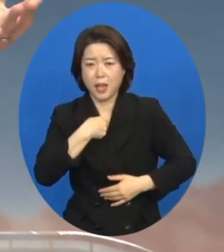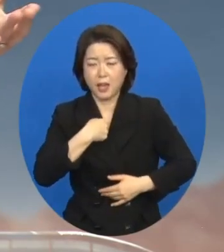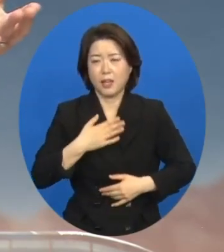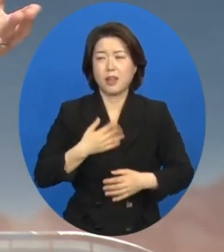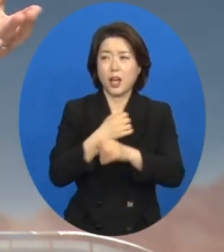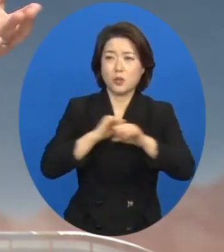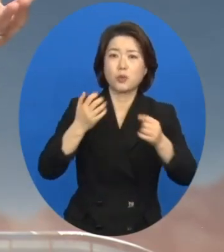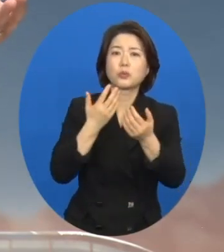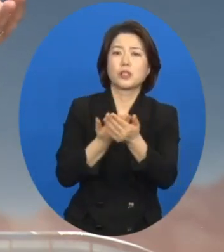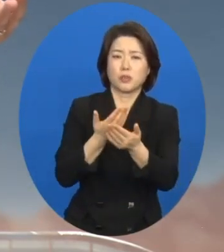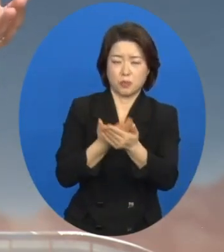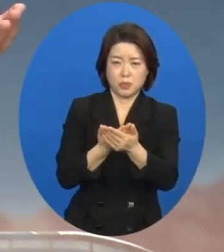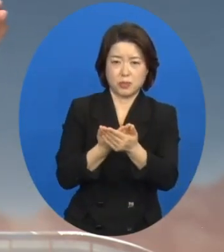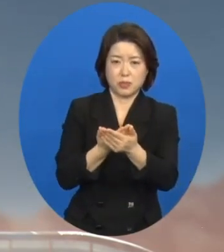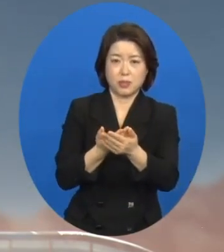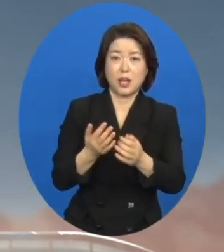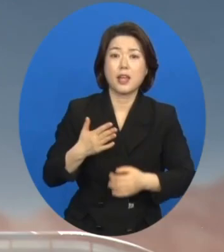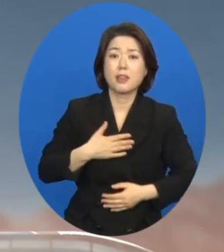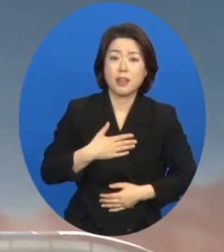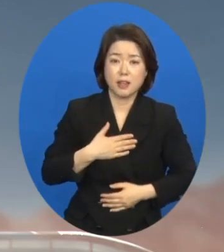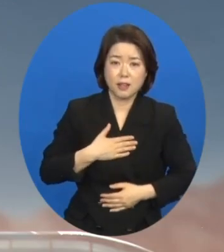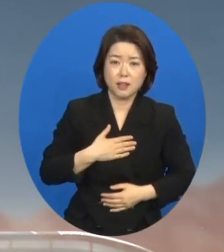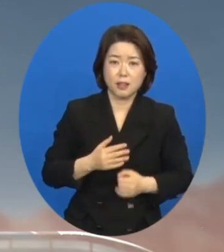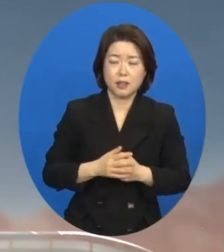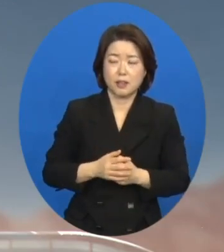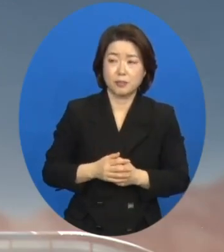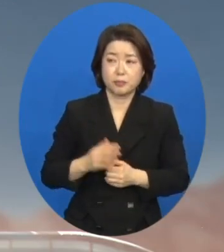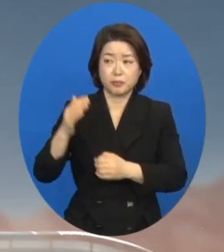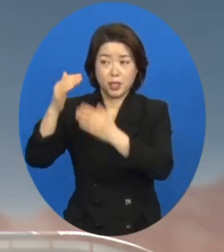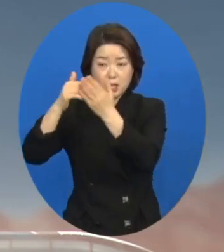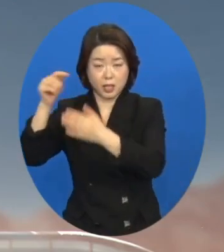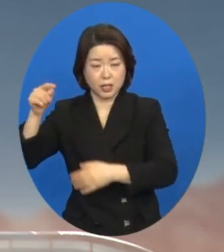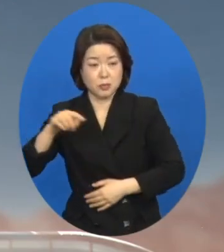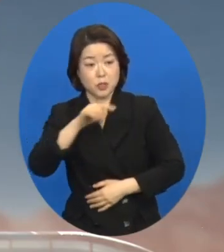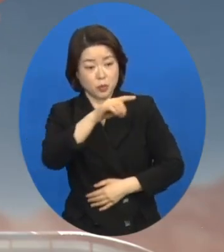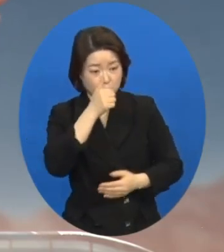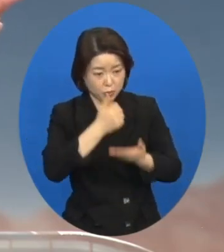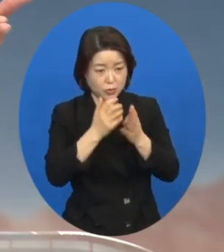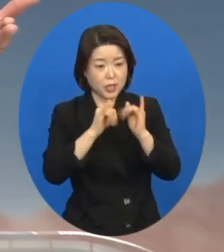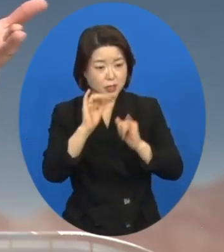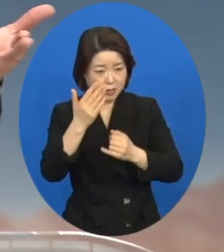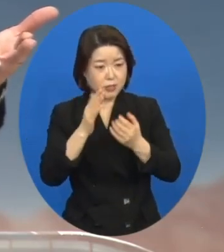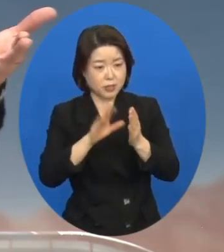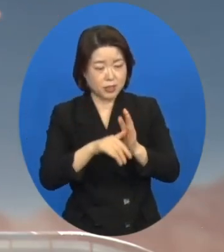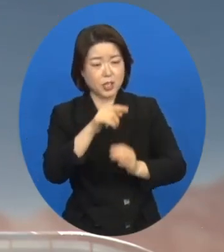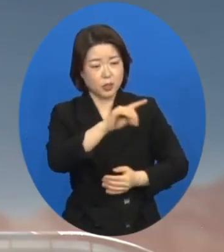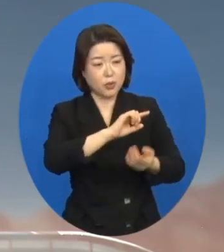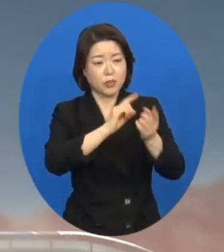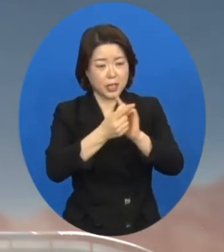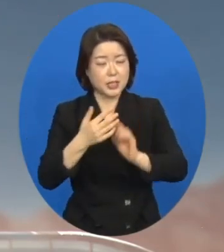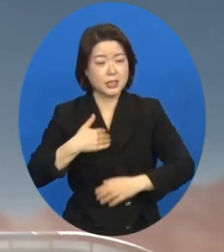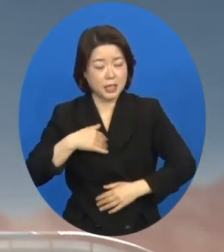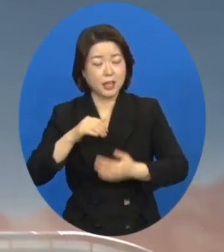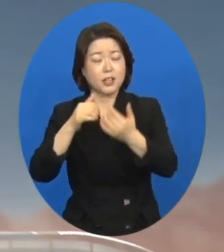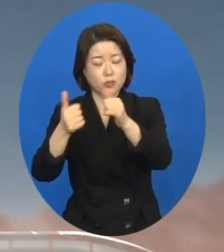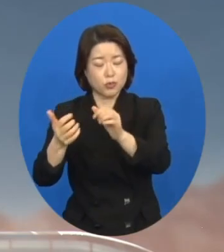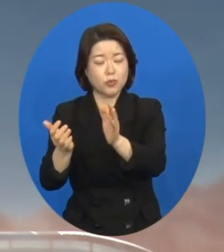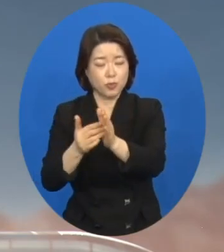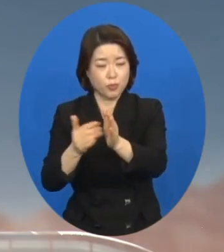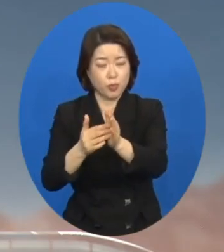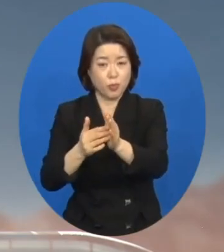용서해 주옵소서. 내가 너가 아직 죄인 되었을 때 그래서 너 대신해서 내가 죽은